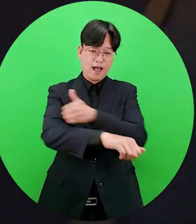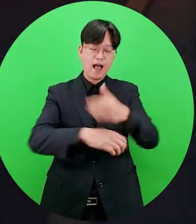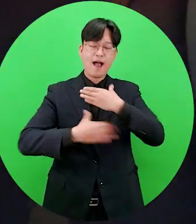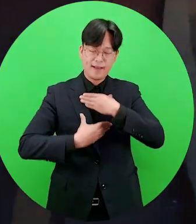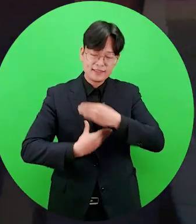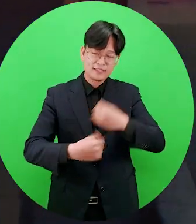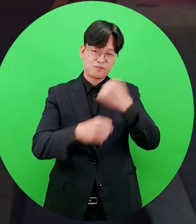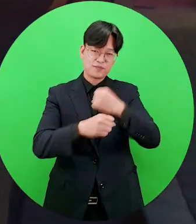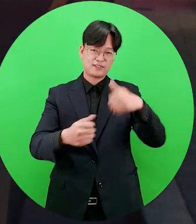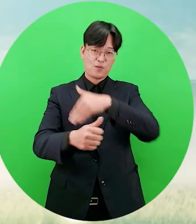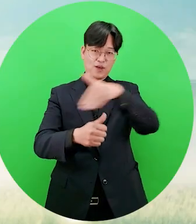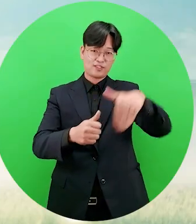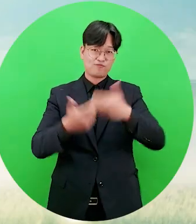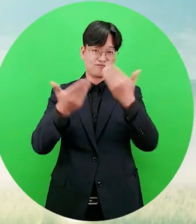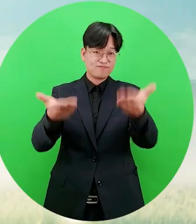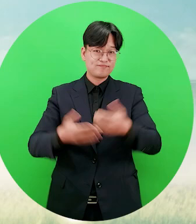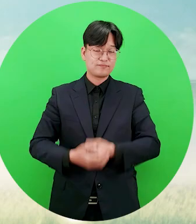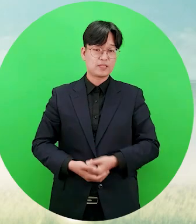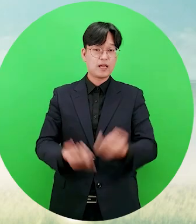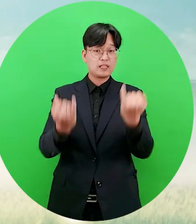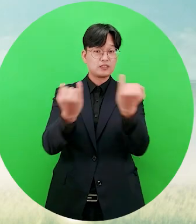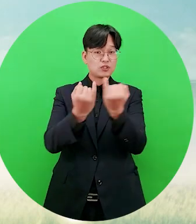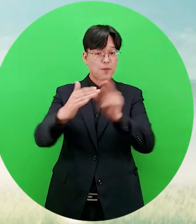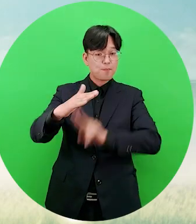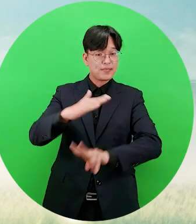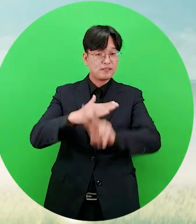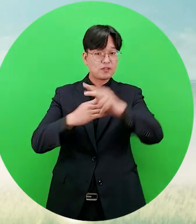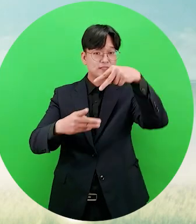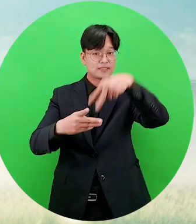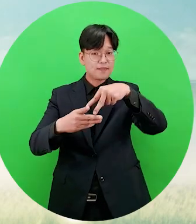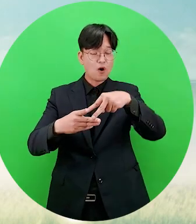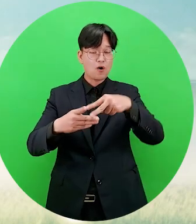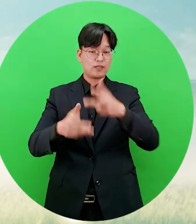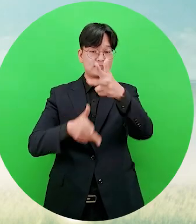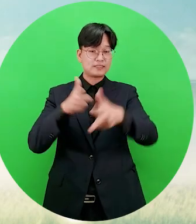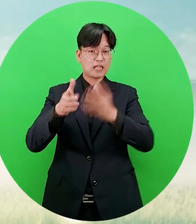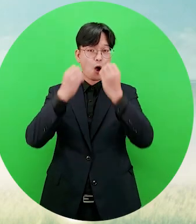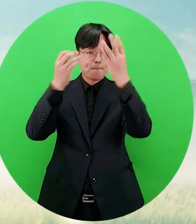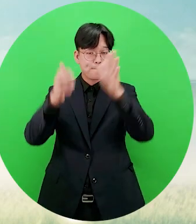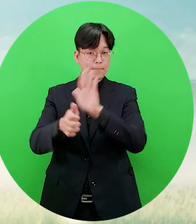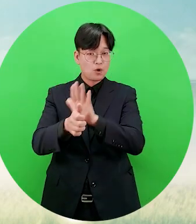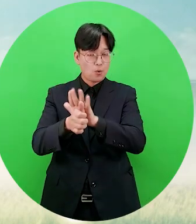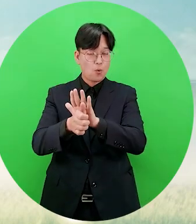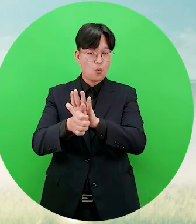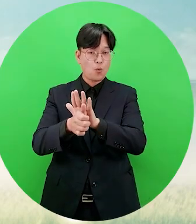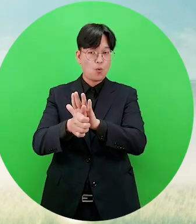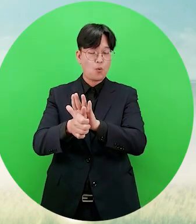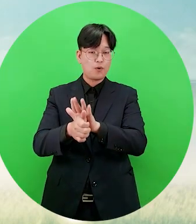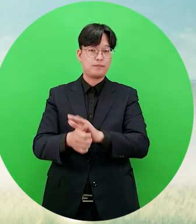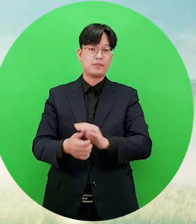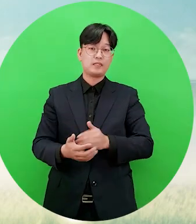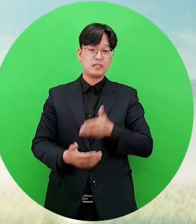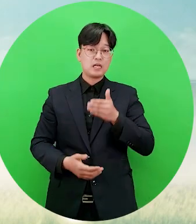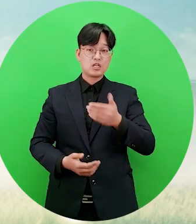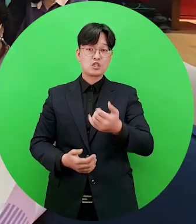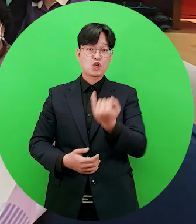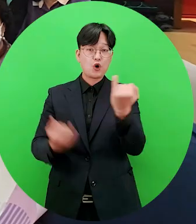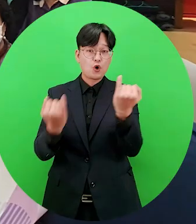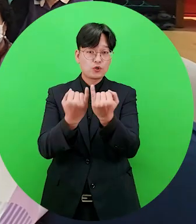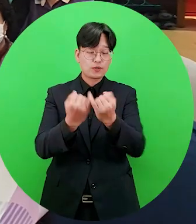나가겠습니다. 여성 비전센터의 창업 지원 기능과 전문성을 강화하여 여성의 창업을 적극